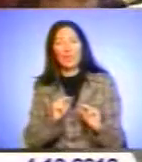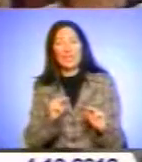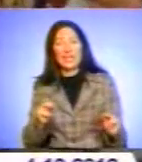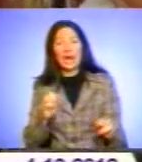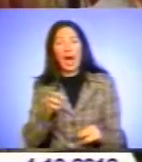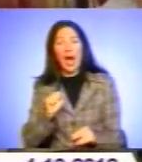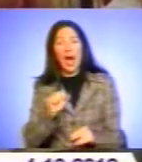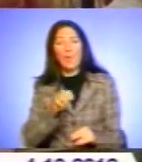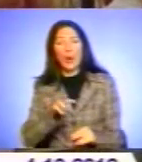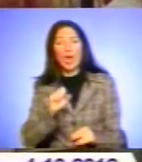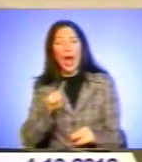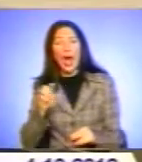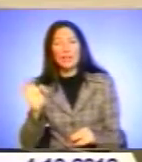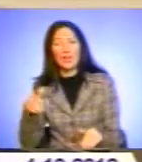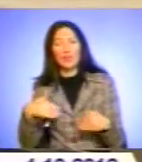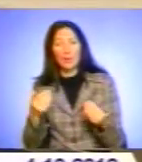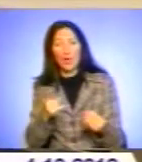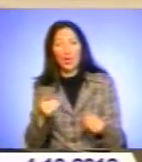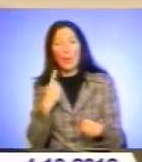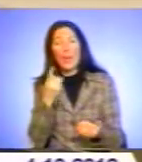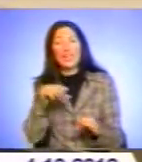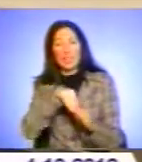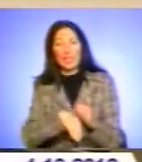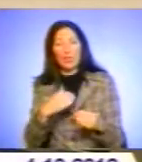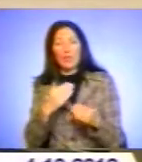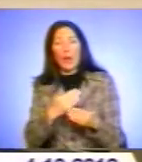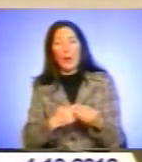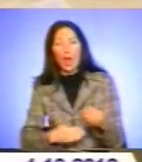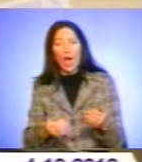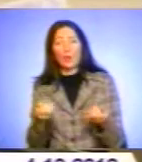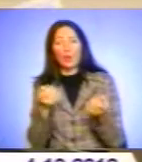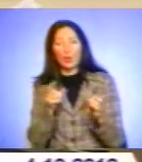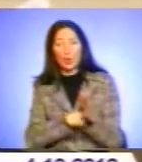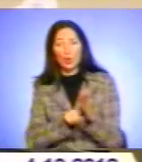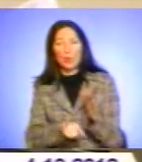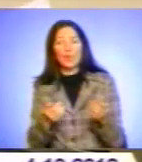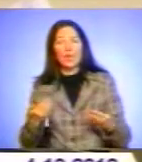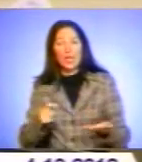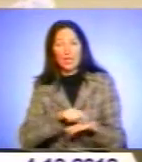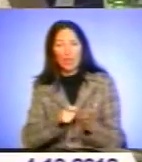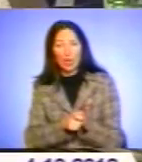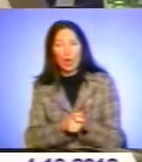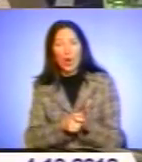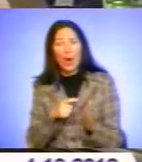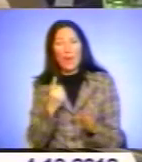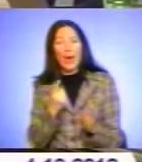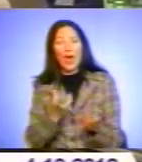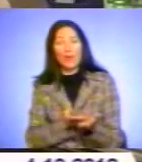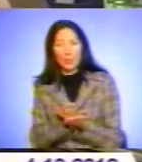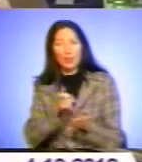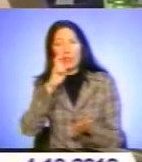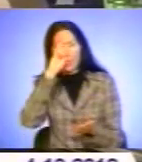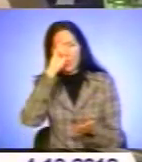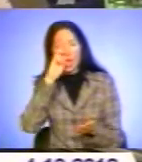Азаров запропонував, щоб перший внесок за програмою «Доступне житло», що становить 25%, за педагогів виплачувала держава. Ініціативу